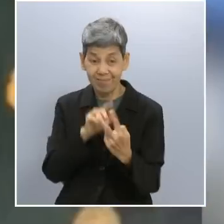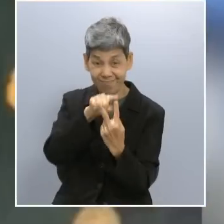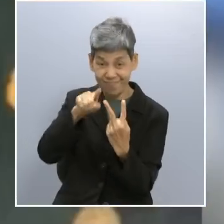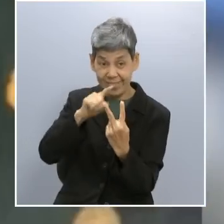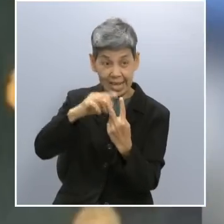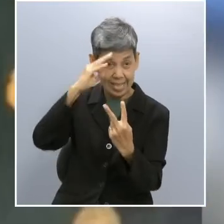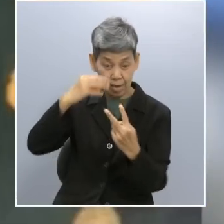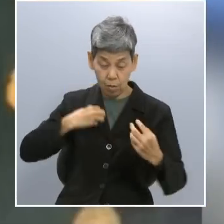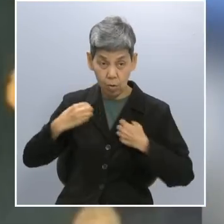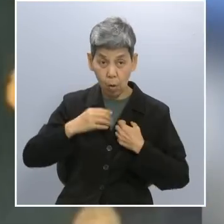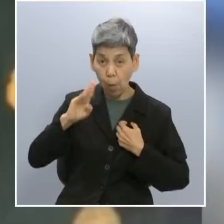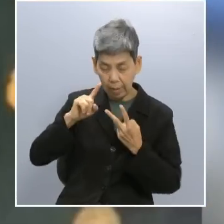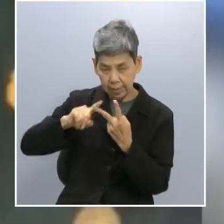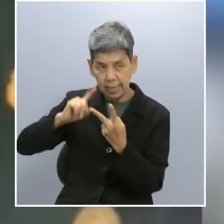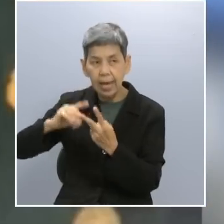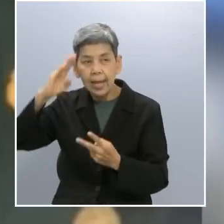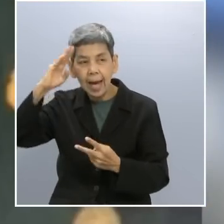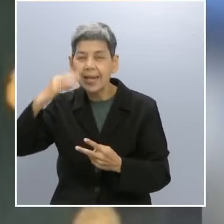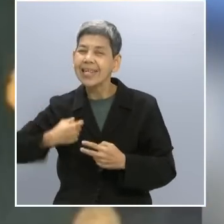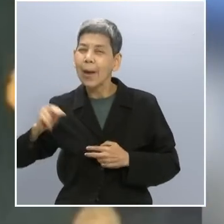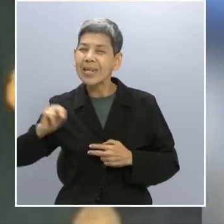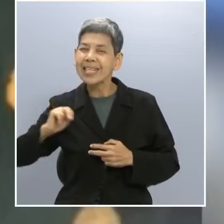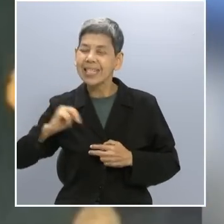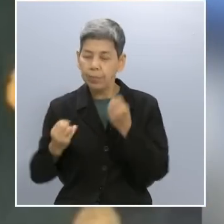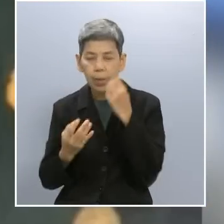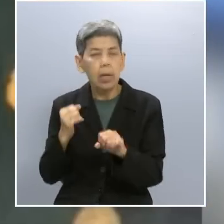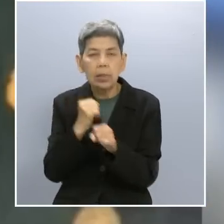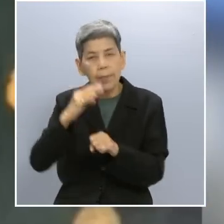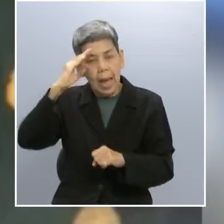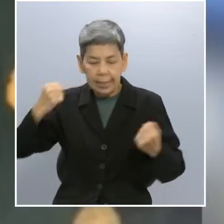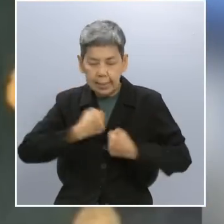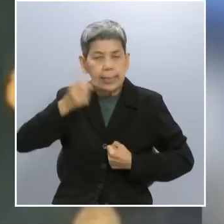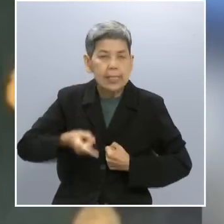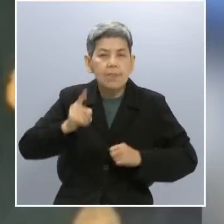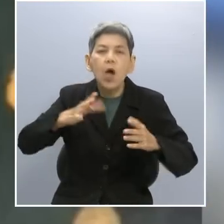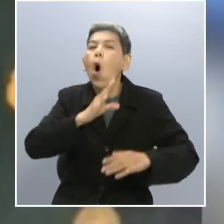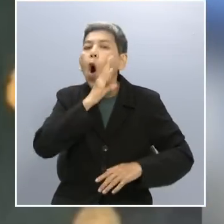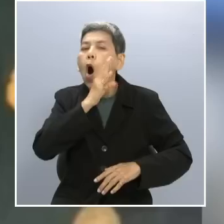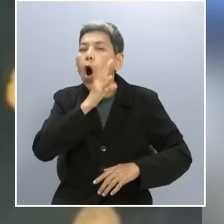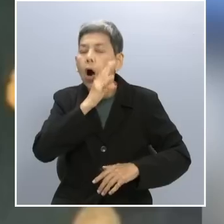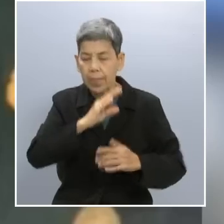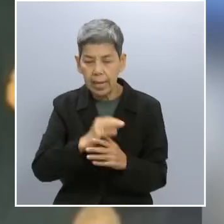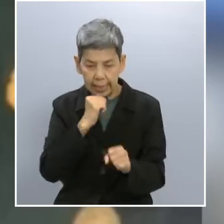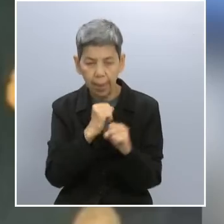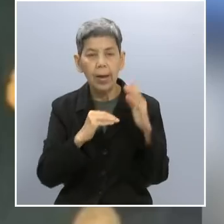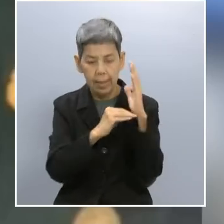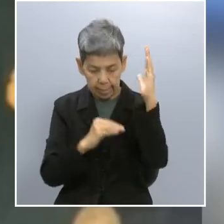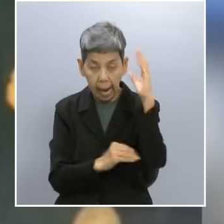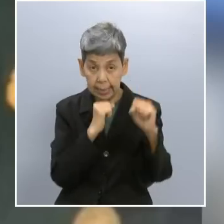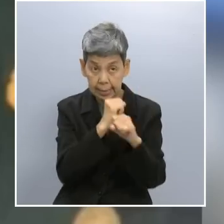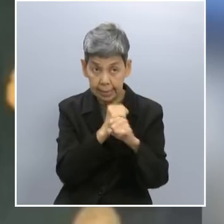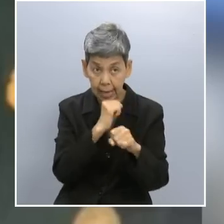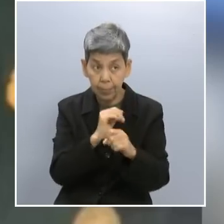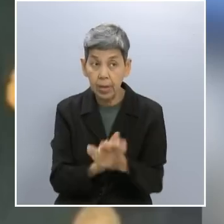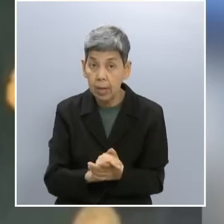พรานนะนี่ๆๆแต่เขาไม่ได้เป็นนะนี่แต่ไปทำงานที่ใต้นี่ๆซ้ายมือ